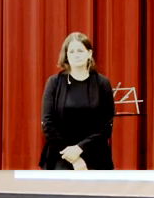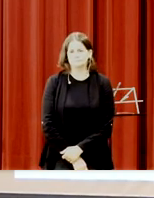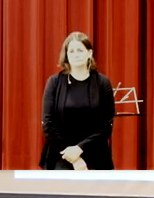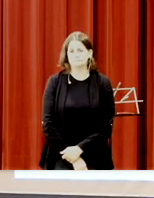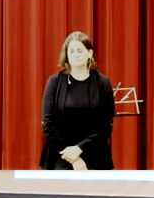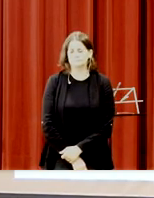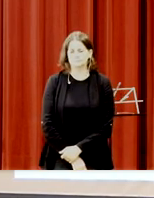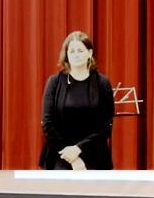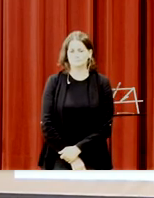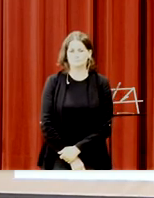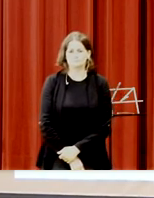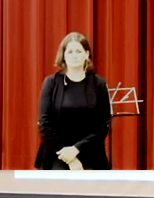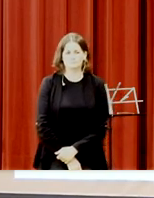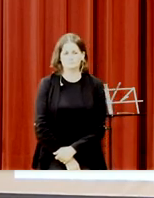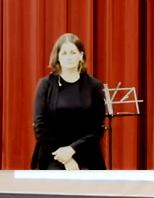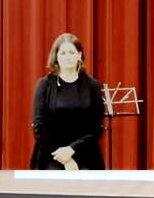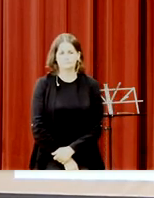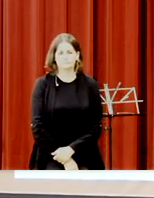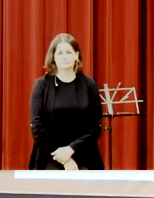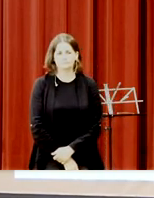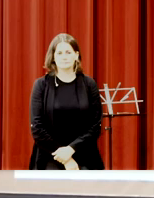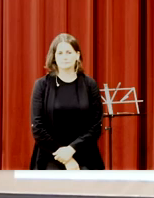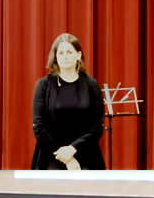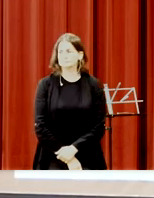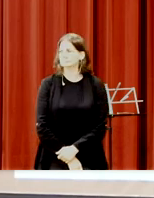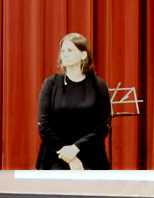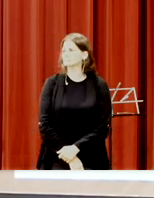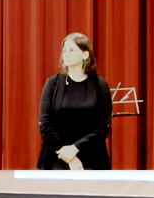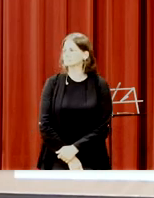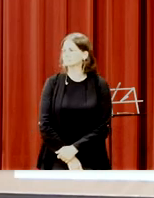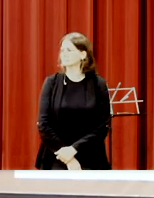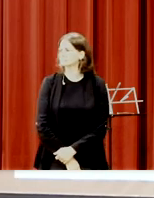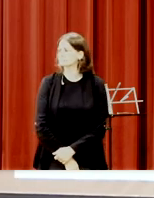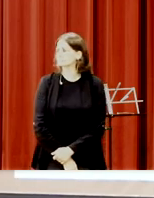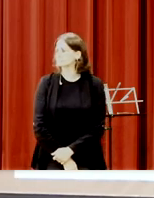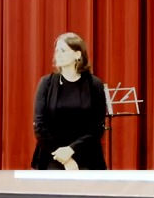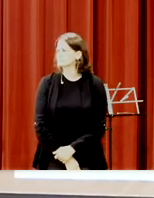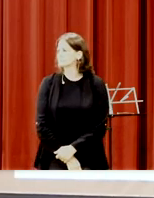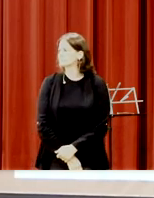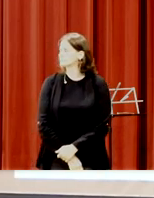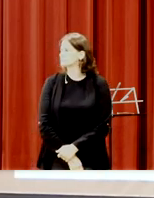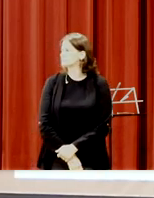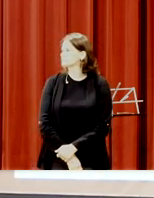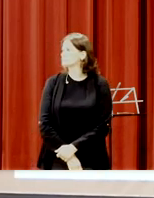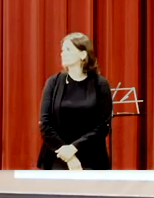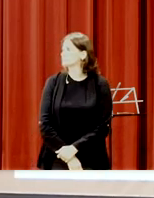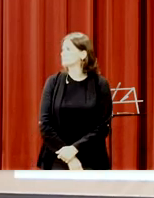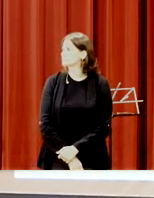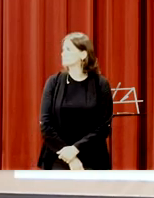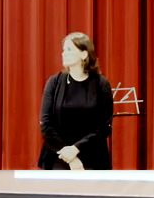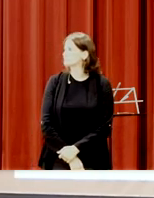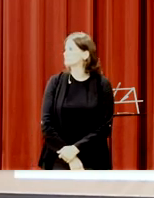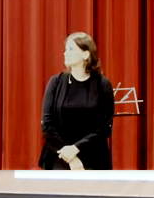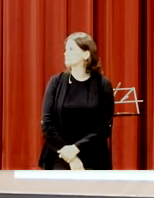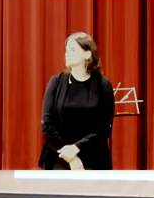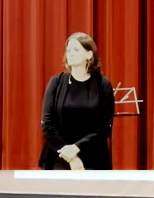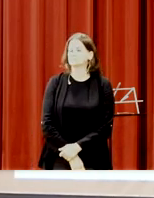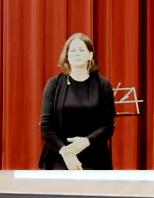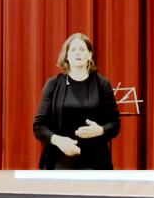Bé, ampliant agraïments, fer-ho també a l'estudiantat, especialment aquell que comença enguany a la Rovira i